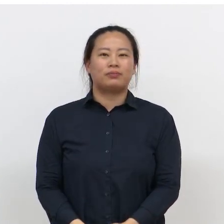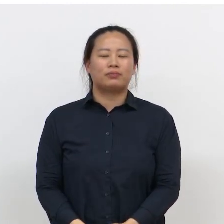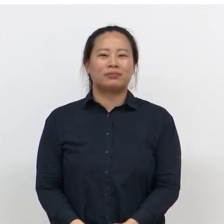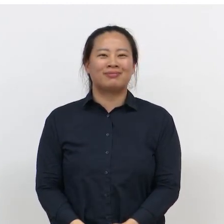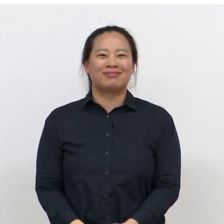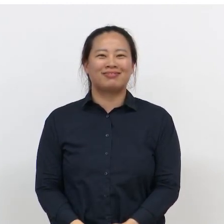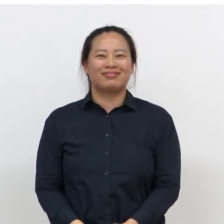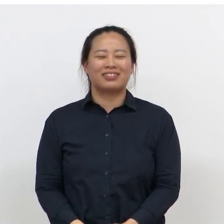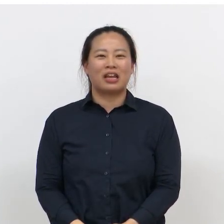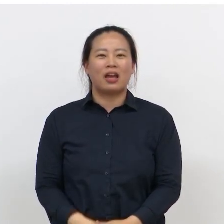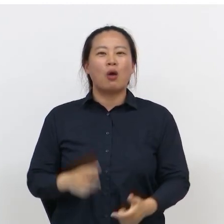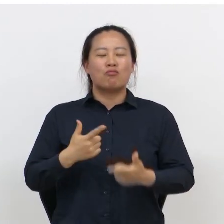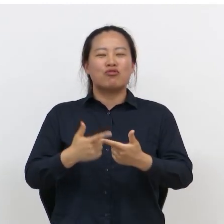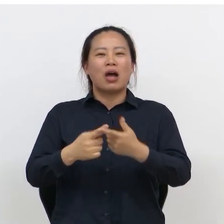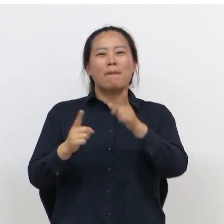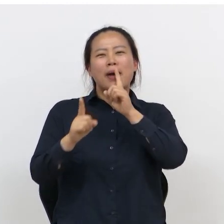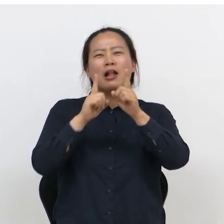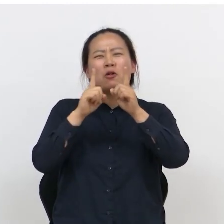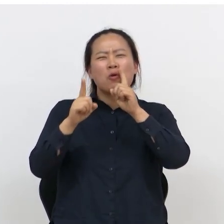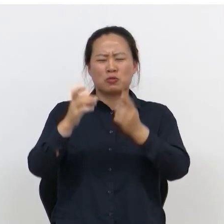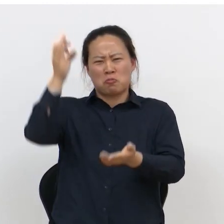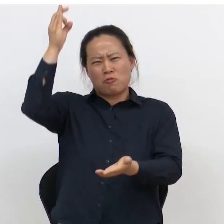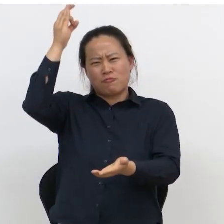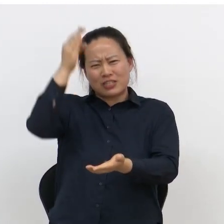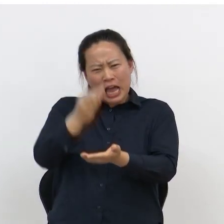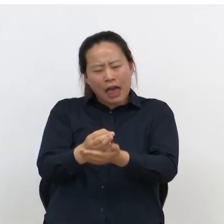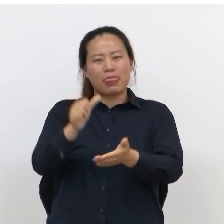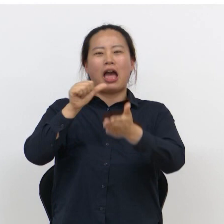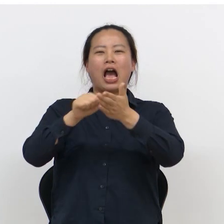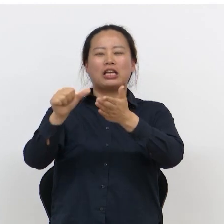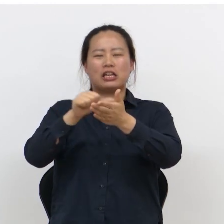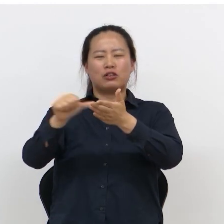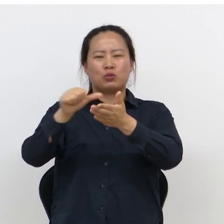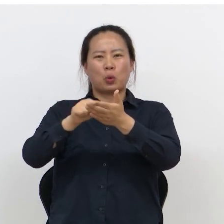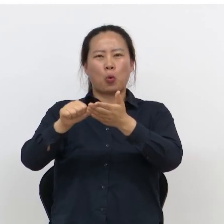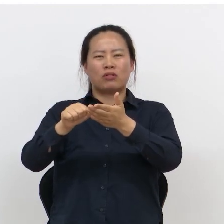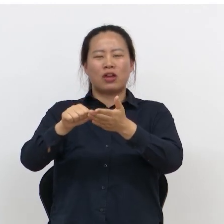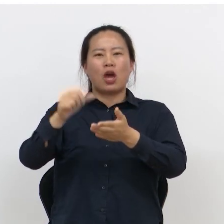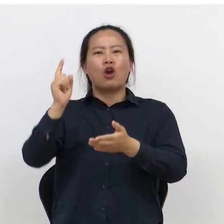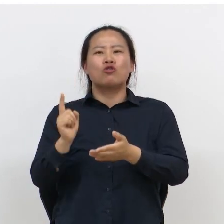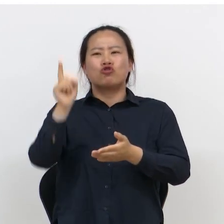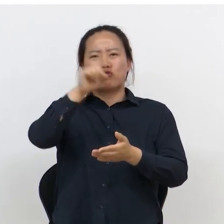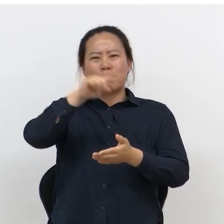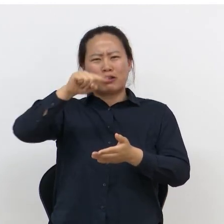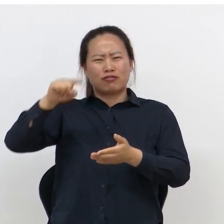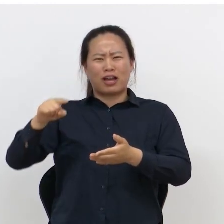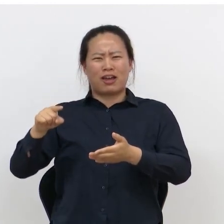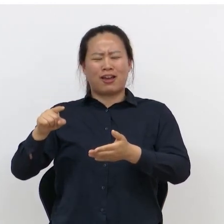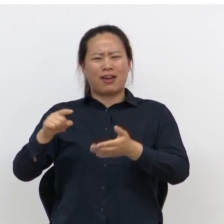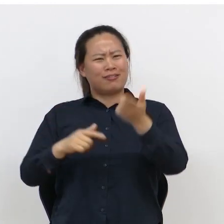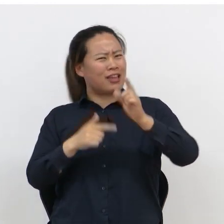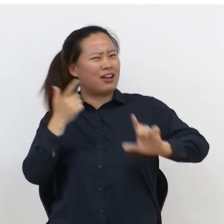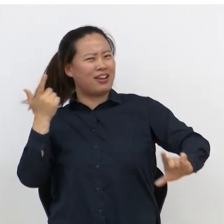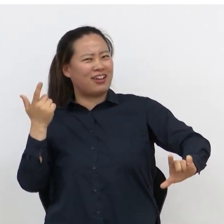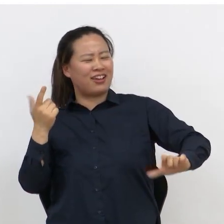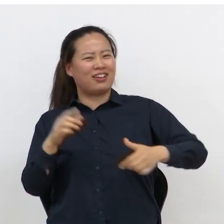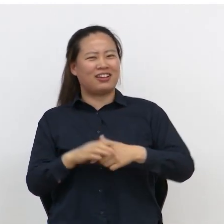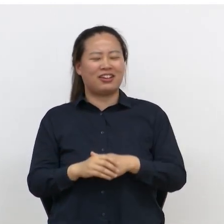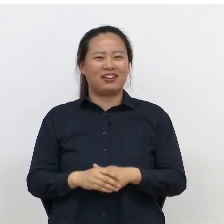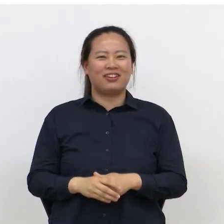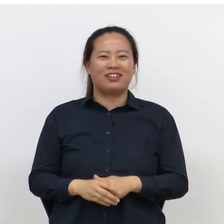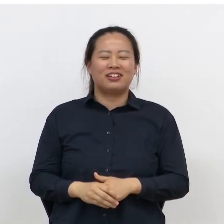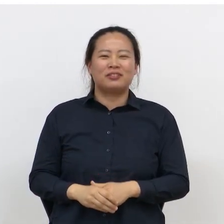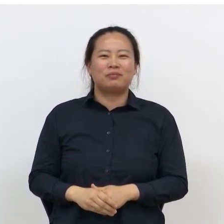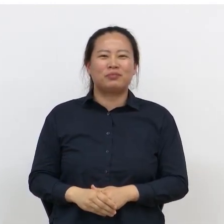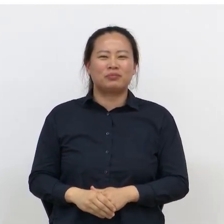부산말로 싸구려일수록 주파수가 틀리죠. 그래서 뭐 515, 뭐 770